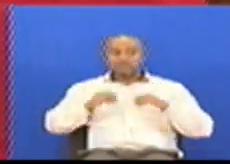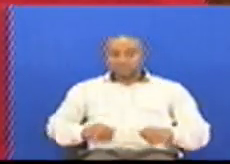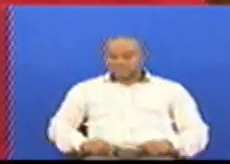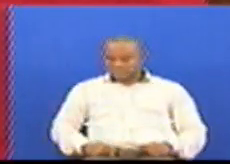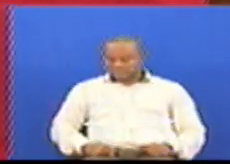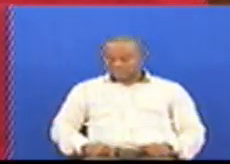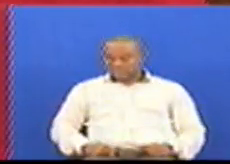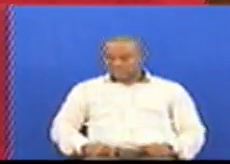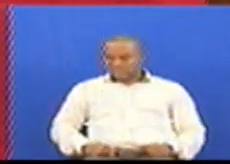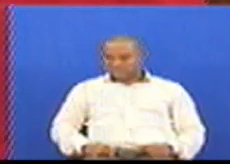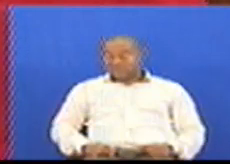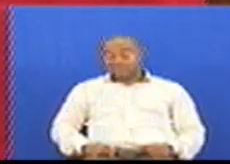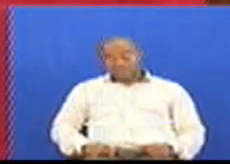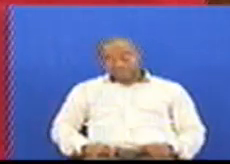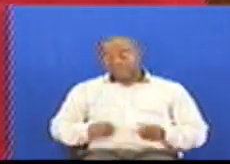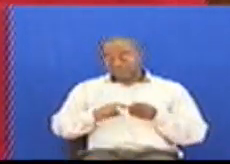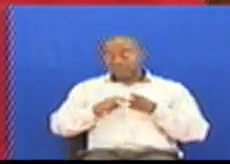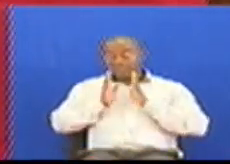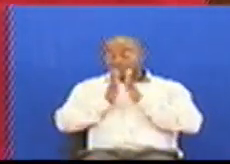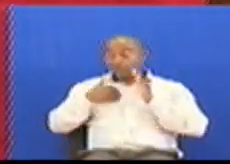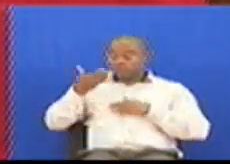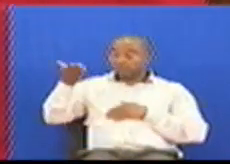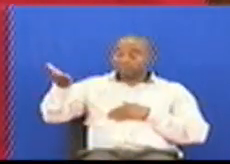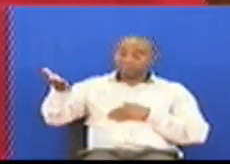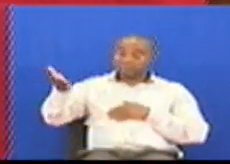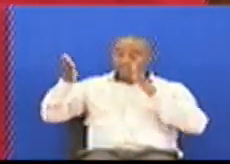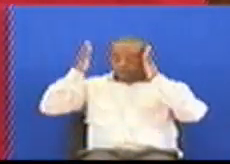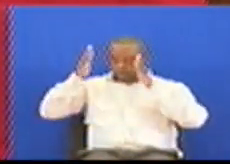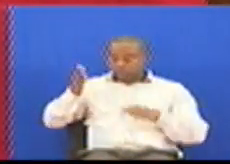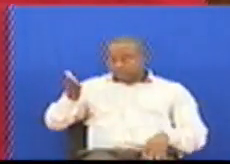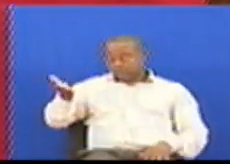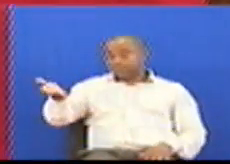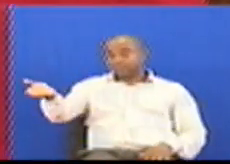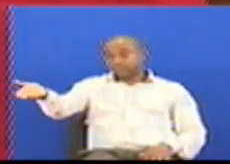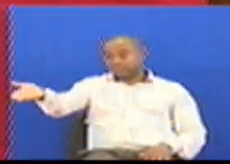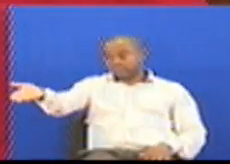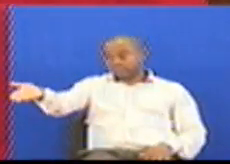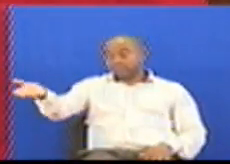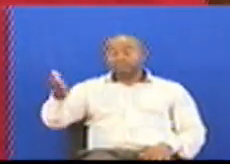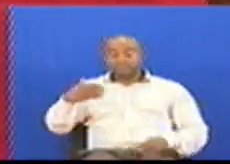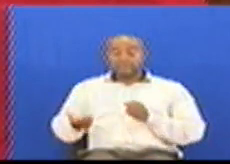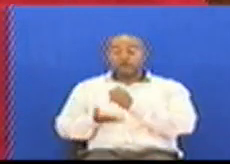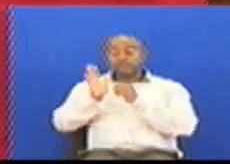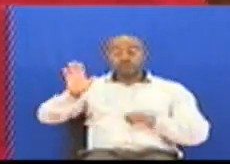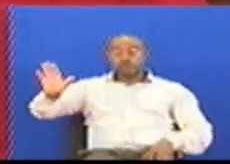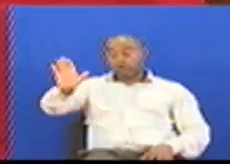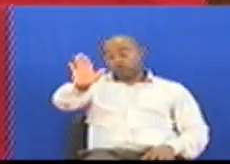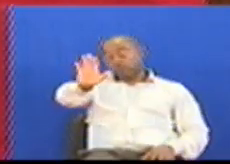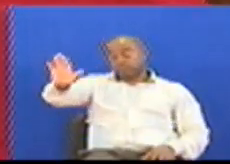Lakini ni kushukuru wewe Mheshimiwa Speaker na wasaidizi wenu wote kwenye kiti